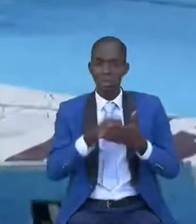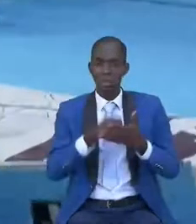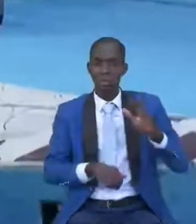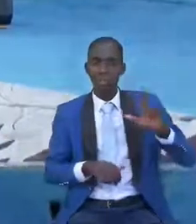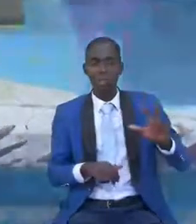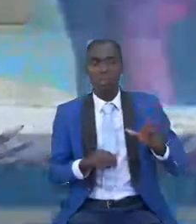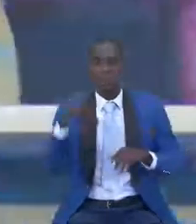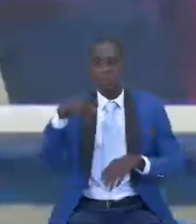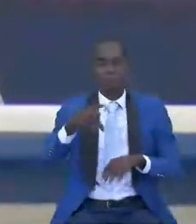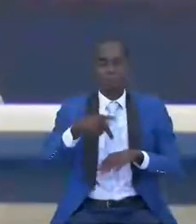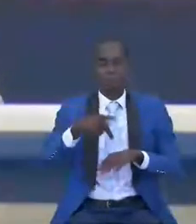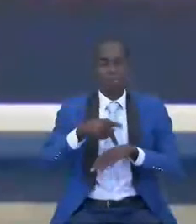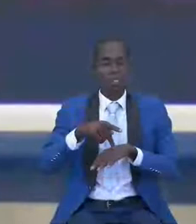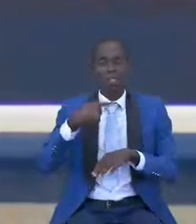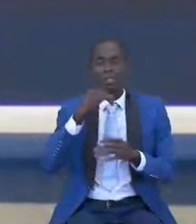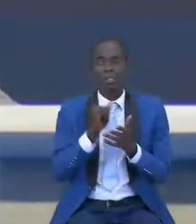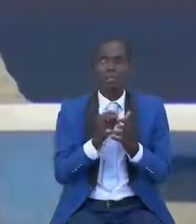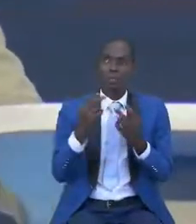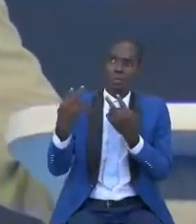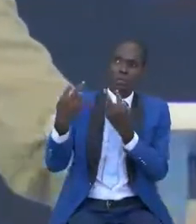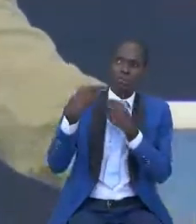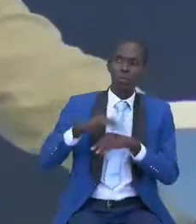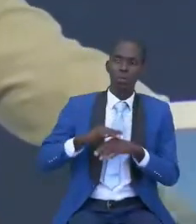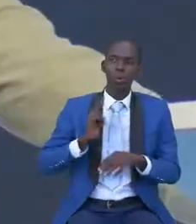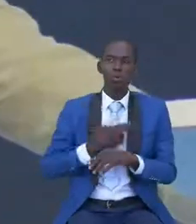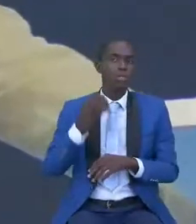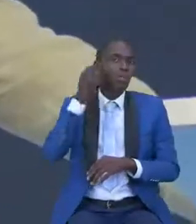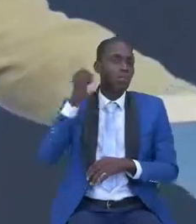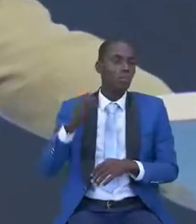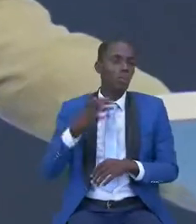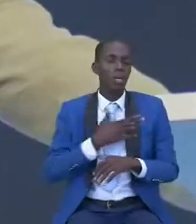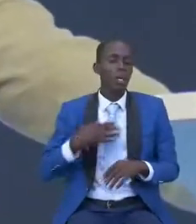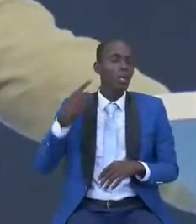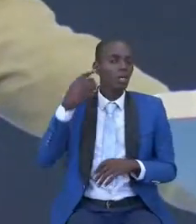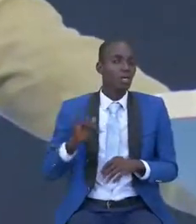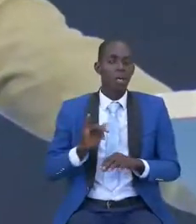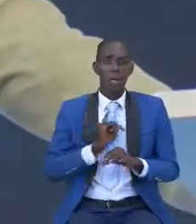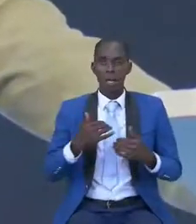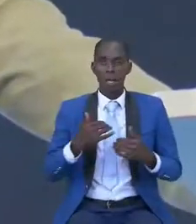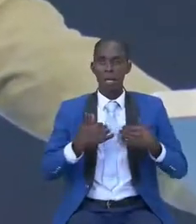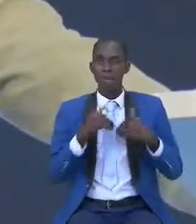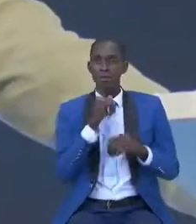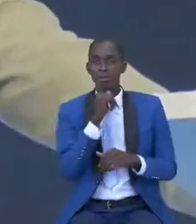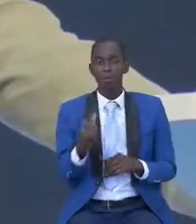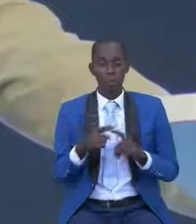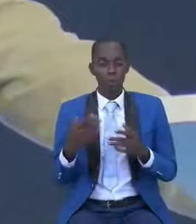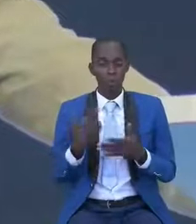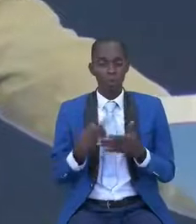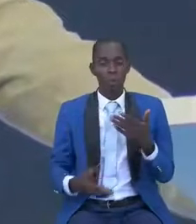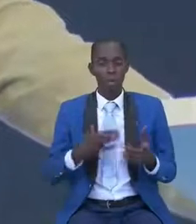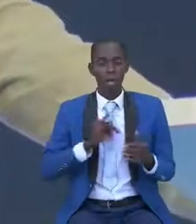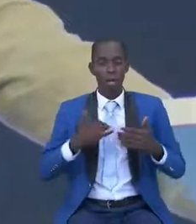savez déjà. Dans le chapitre 3, Pierre a dit, regarde-nous, je n'ai ni or ni argent, mais ce que